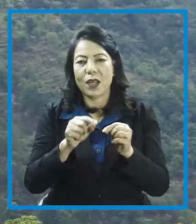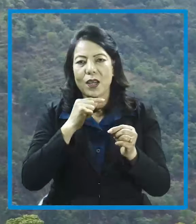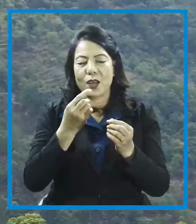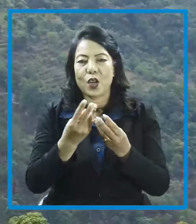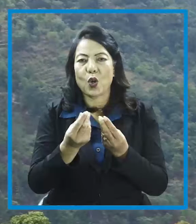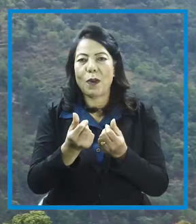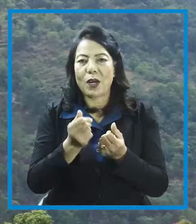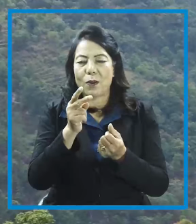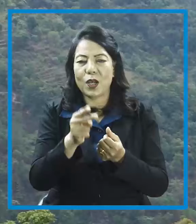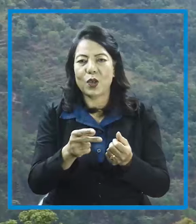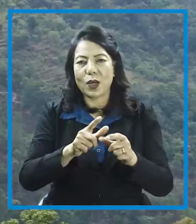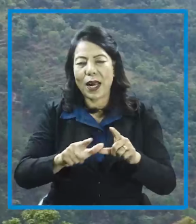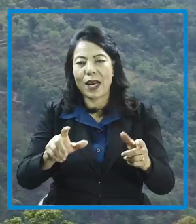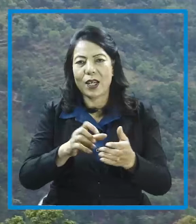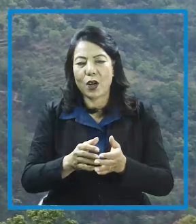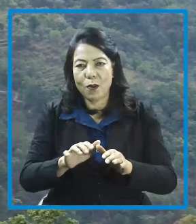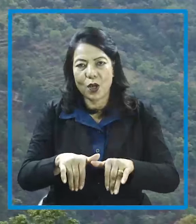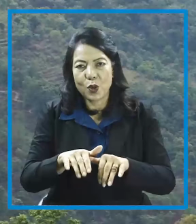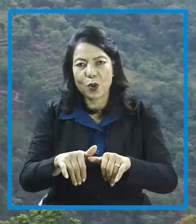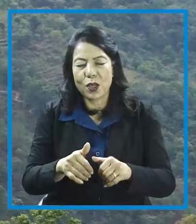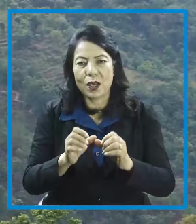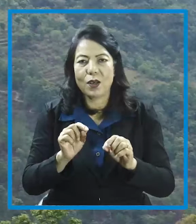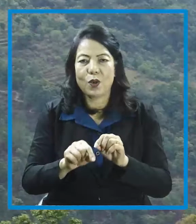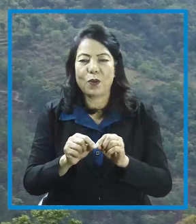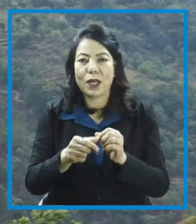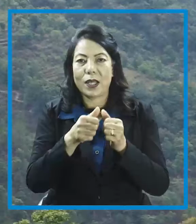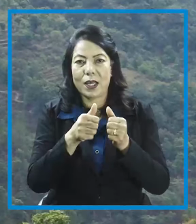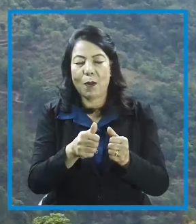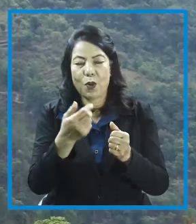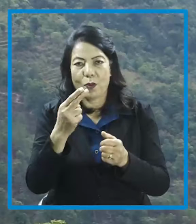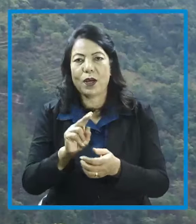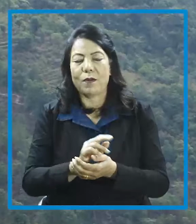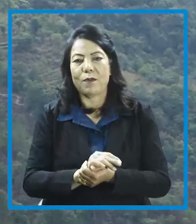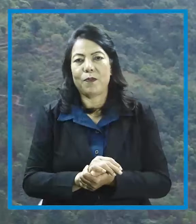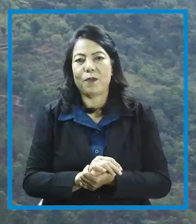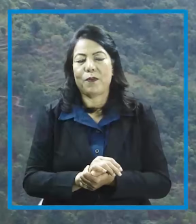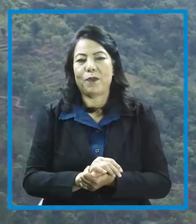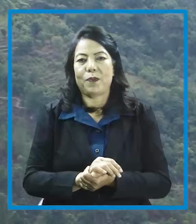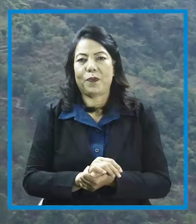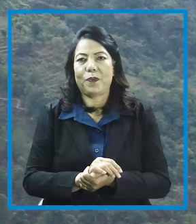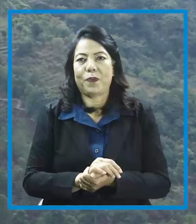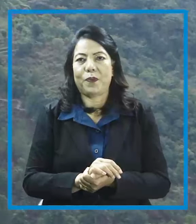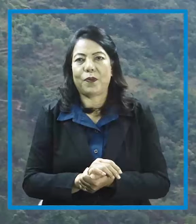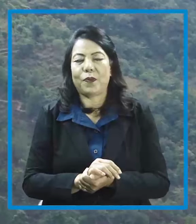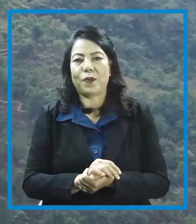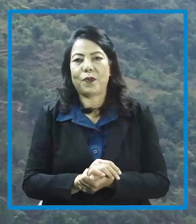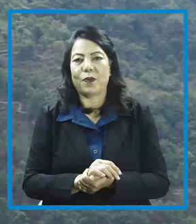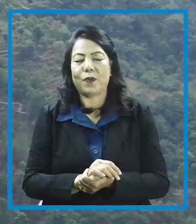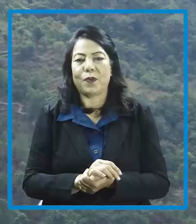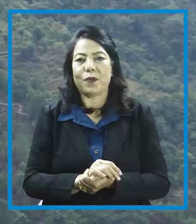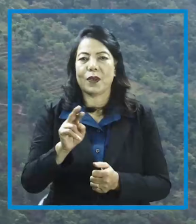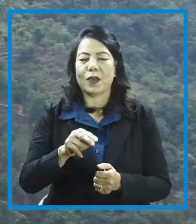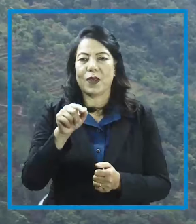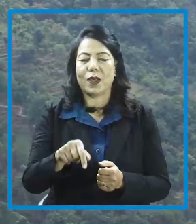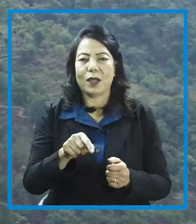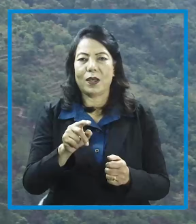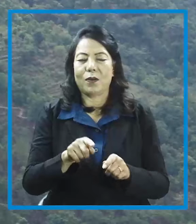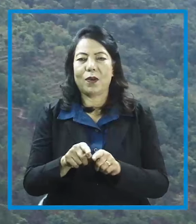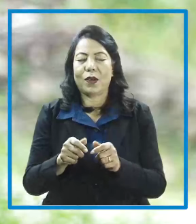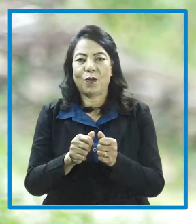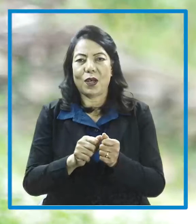खेती नगरेको माटोमा चाहिँ त्यो बाँझोबारी जोतेर लगाउँदाखेरि एकदमै राम्रो भयो र अहिले पनि त्यहाँ मकै छ, मकै पनि राम्रै छ। त्यो